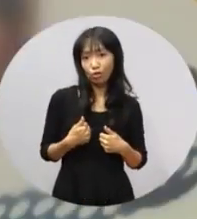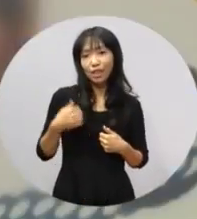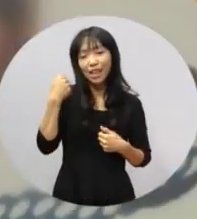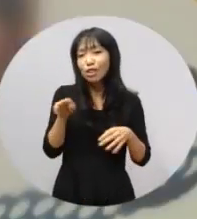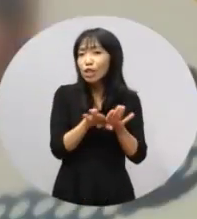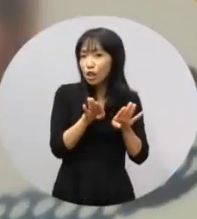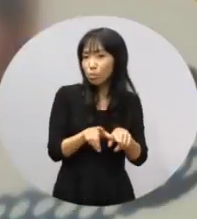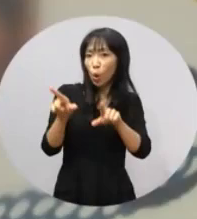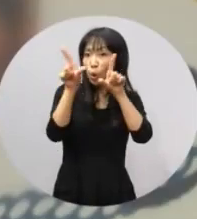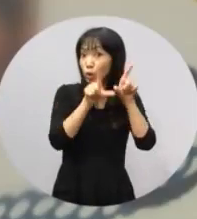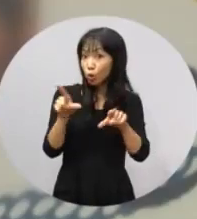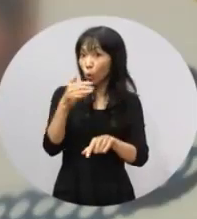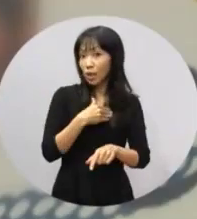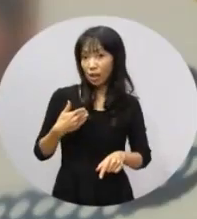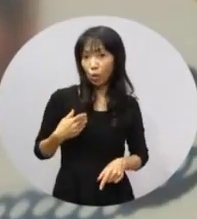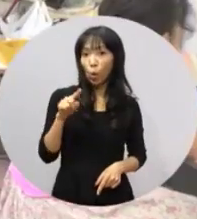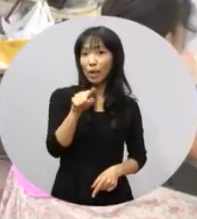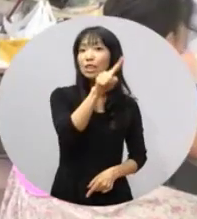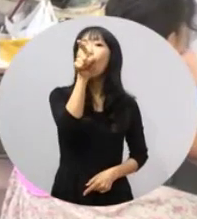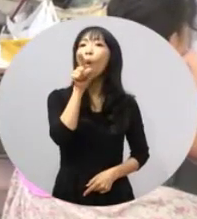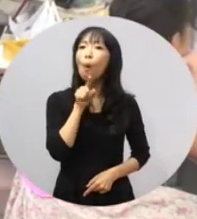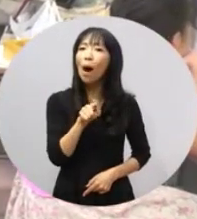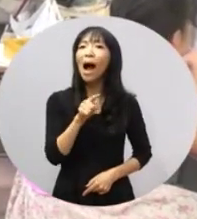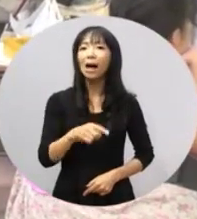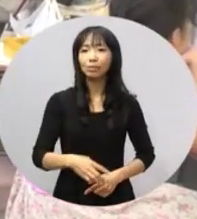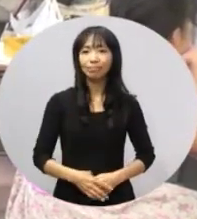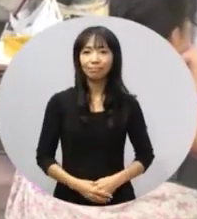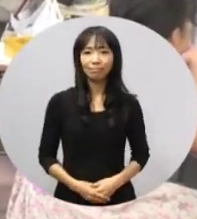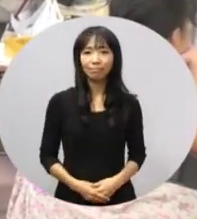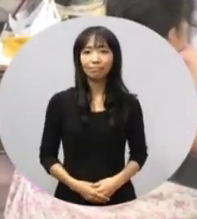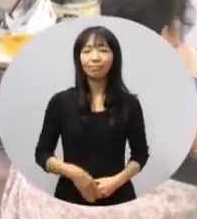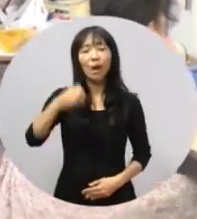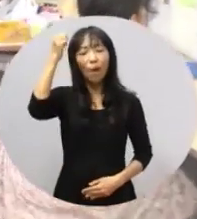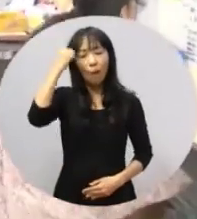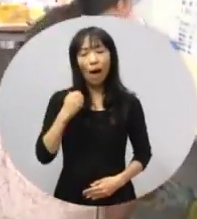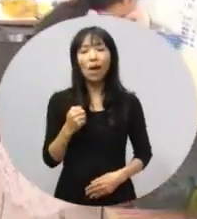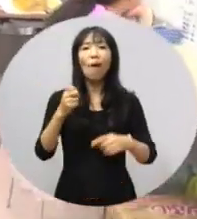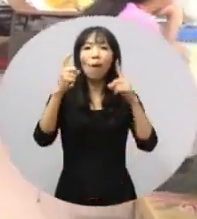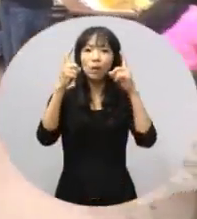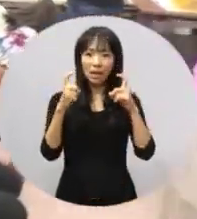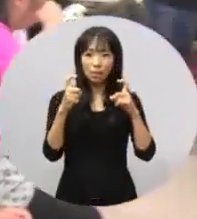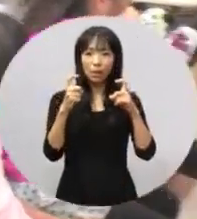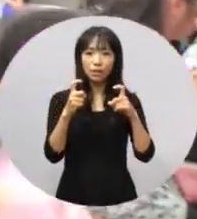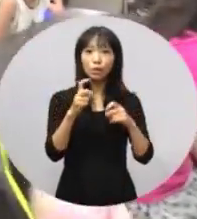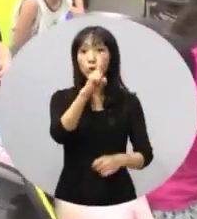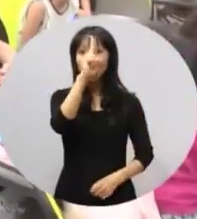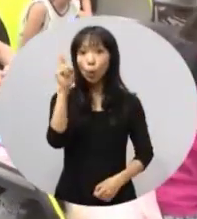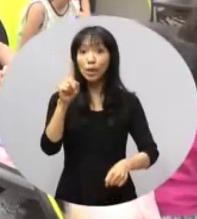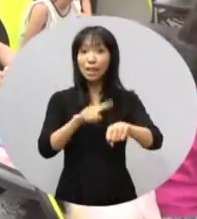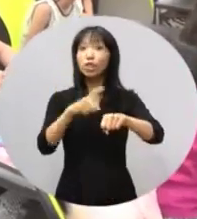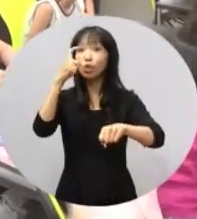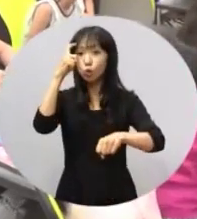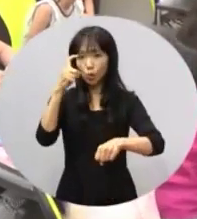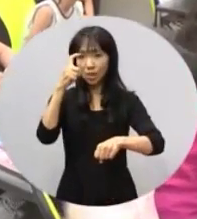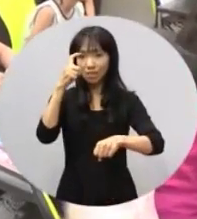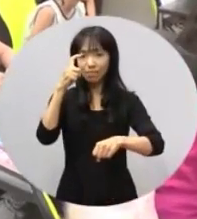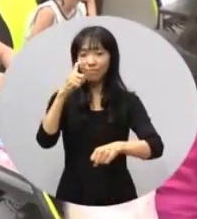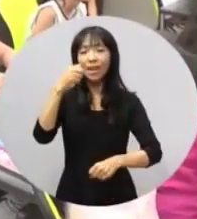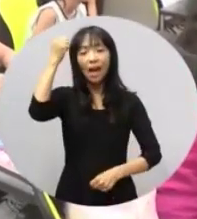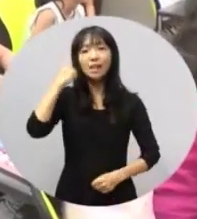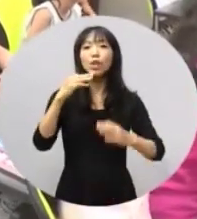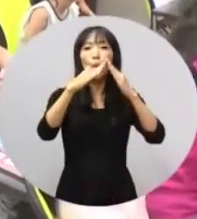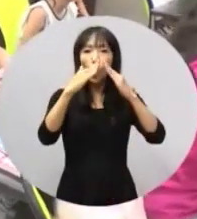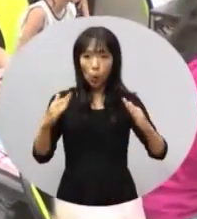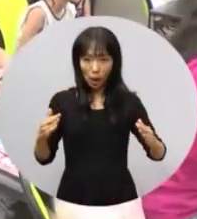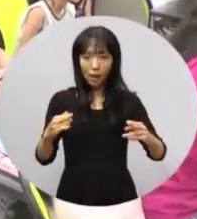過ごせたのでしょうかおはようございます午前10時まずは朝